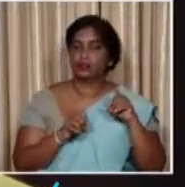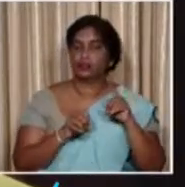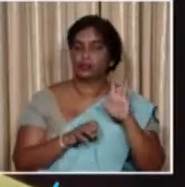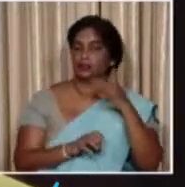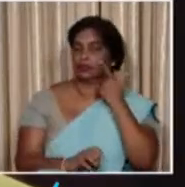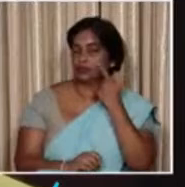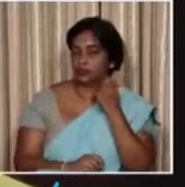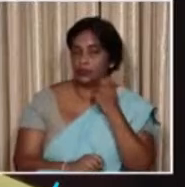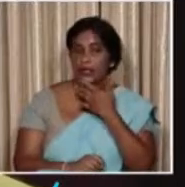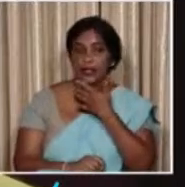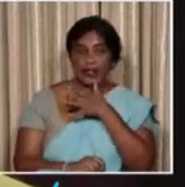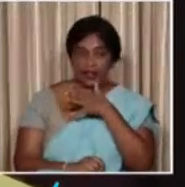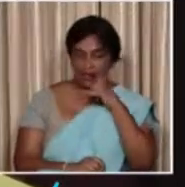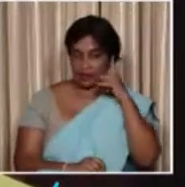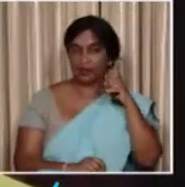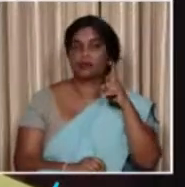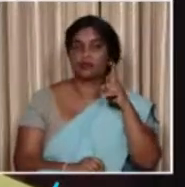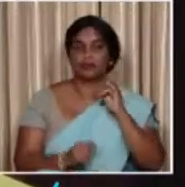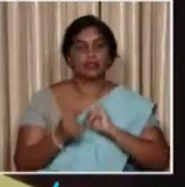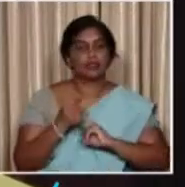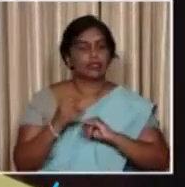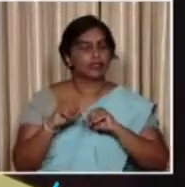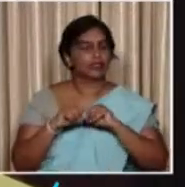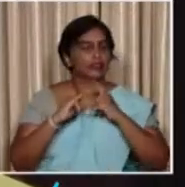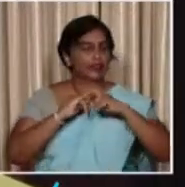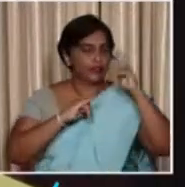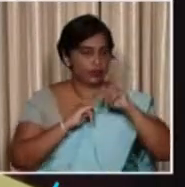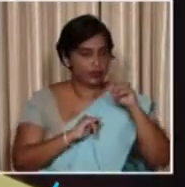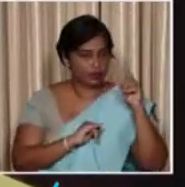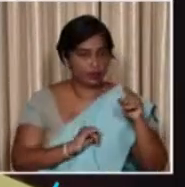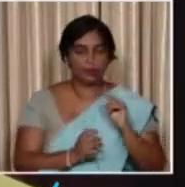සමාවෙන්ද එංගලන්තයේ සසෙක්ස් යුනිවර්සිටි එකේ